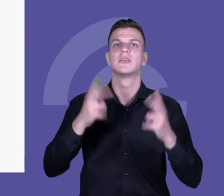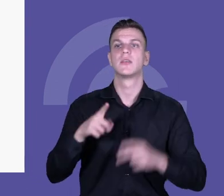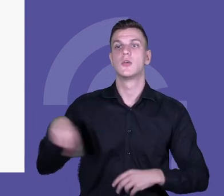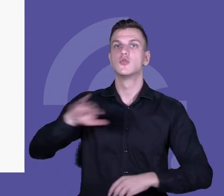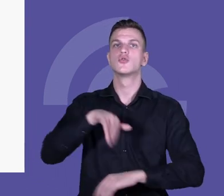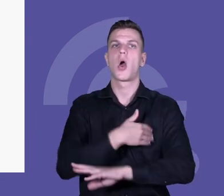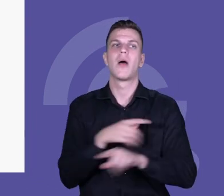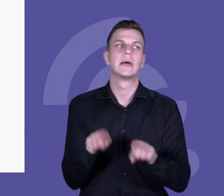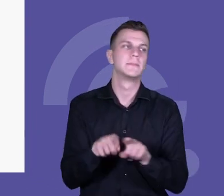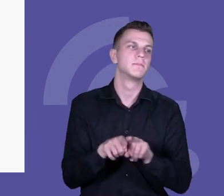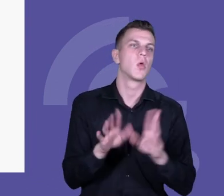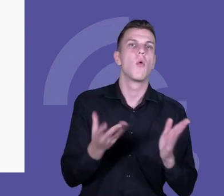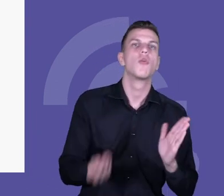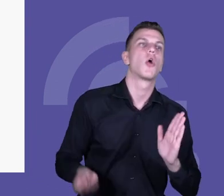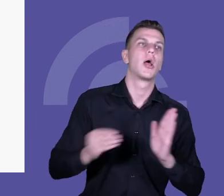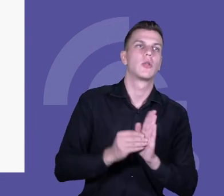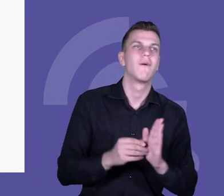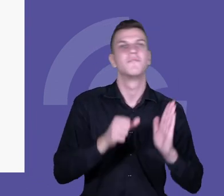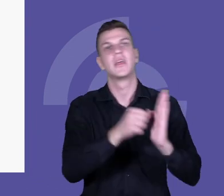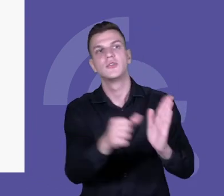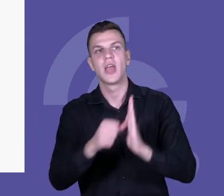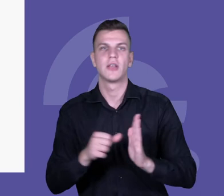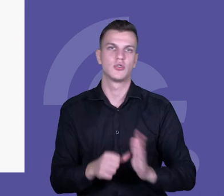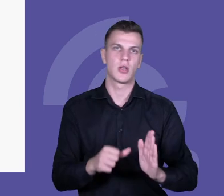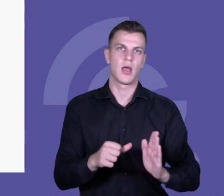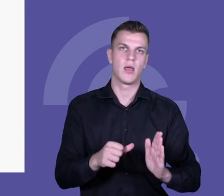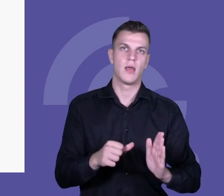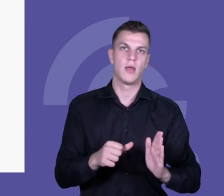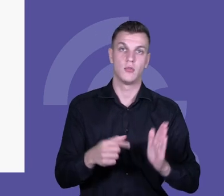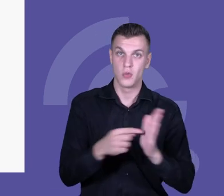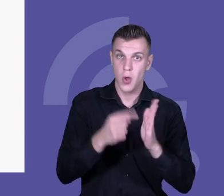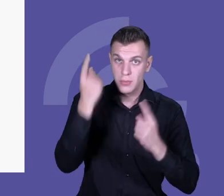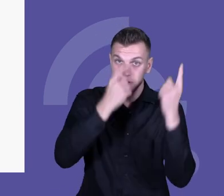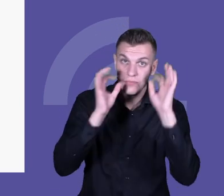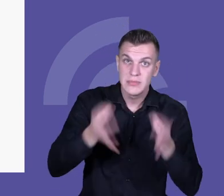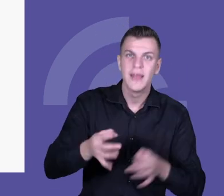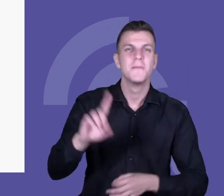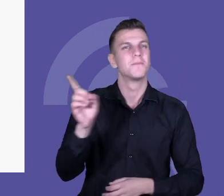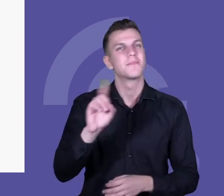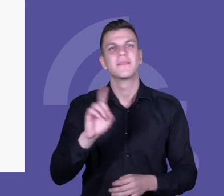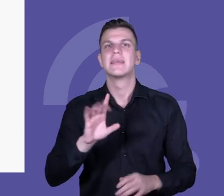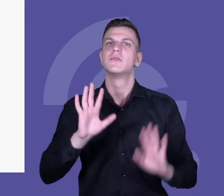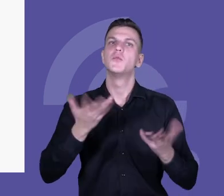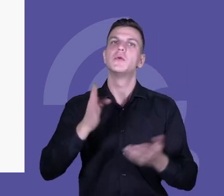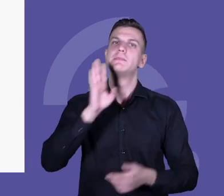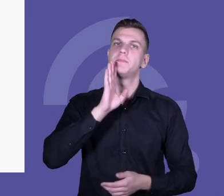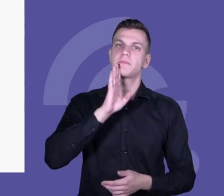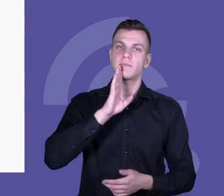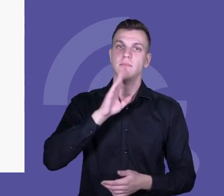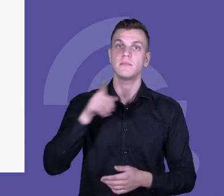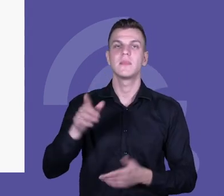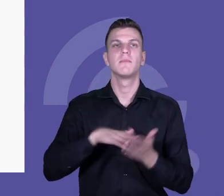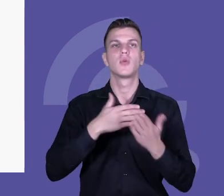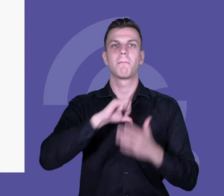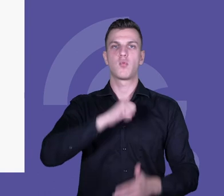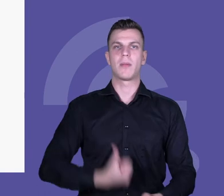jako coś dodatkowego, ale żebyśmy szukali i też wspierali nauczycieli w tym, żeby w oparciu o spotkanie z burmistrzem,